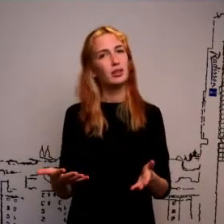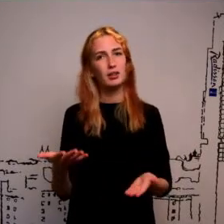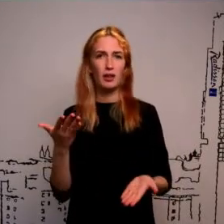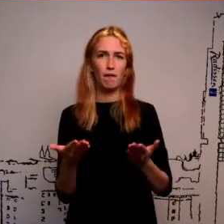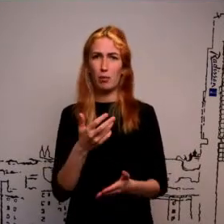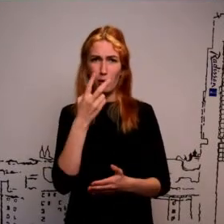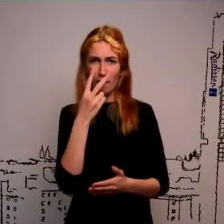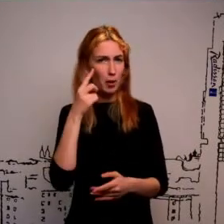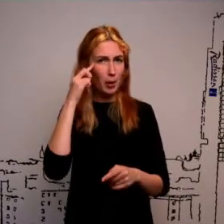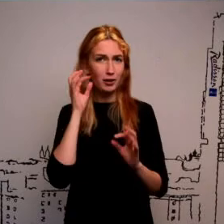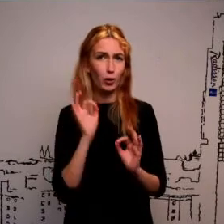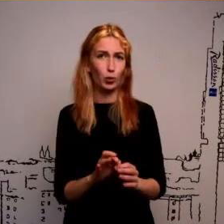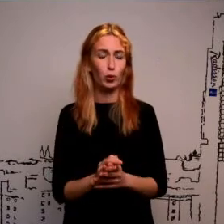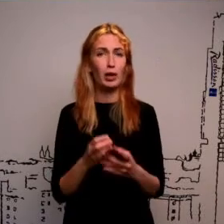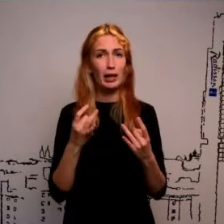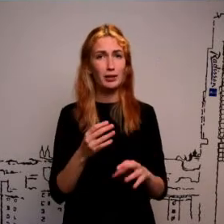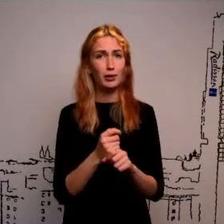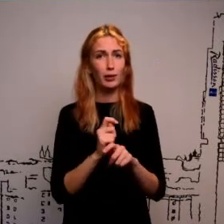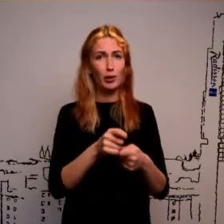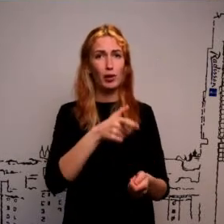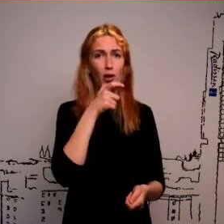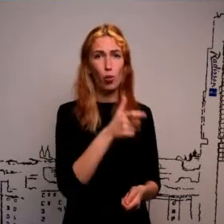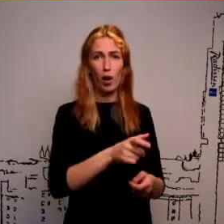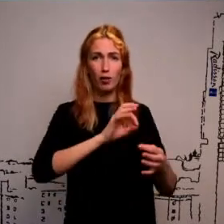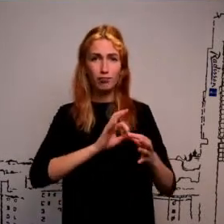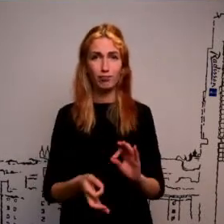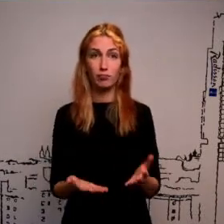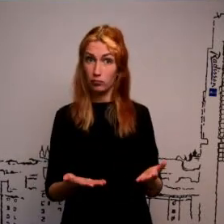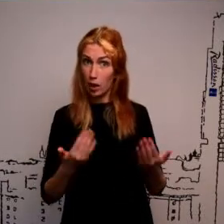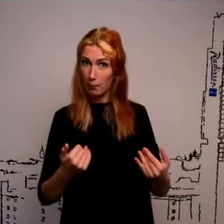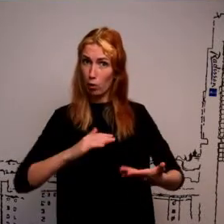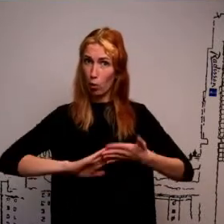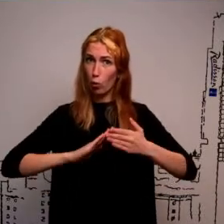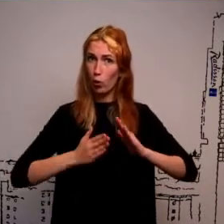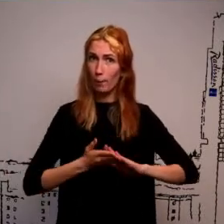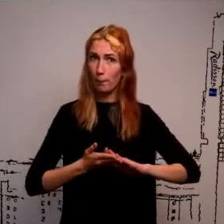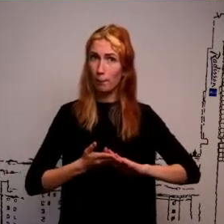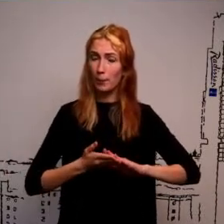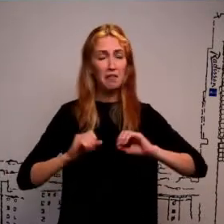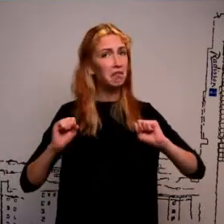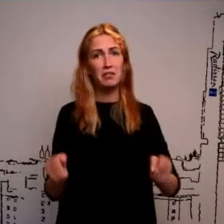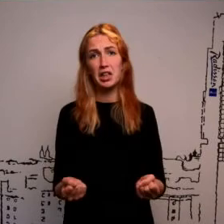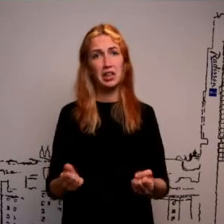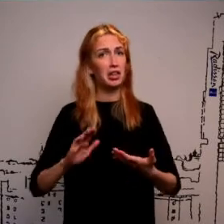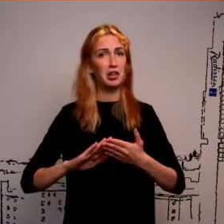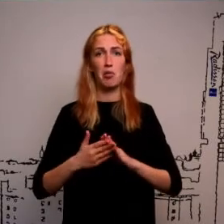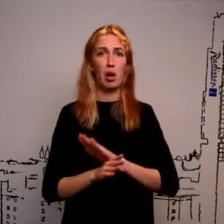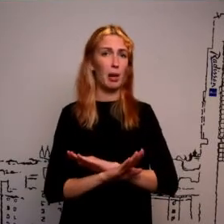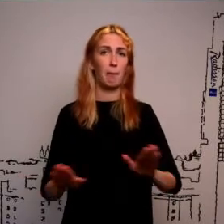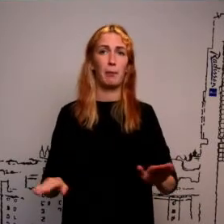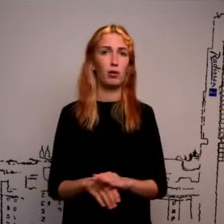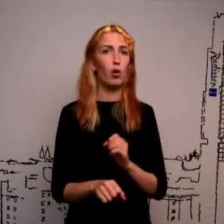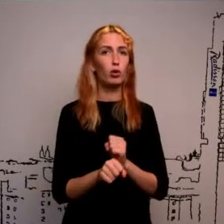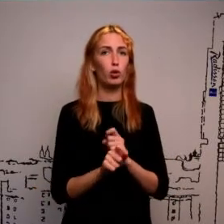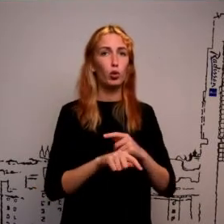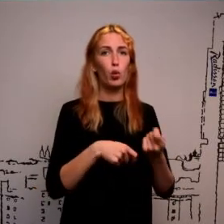mõtetki vaadata, et öelge siis tööandjale konkreetselt, et kas me lepime praegu kokku või ei lepi. Ega tööandjatel ka